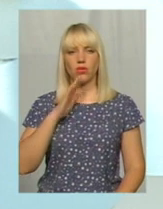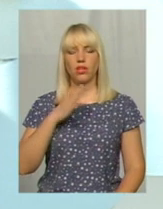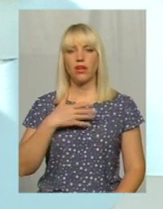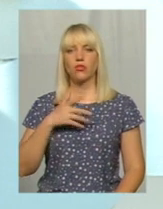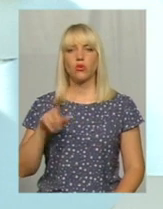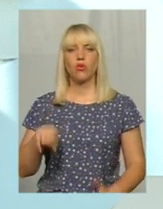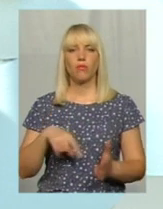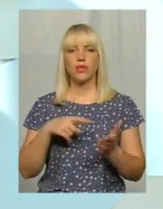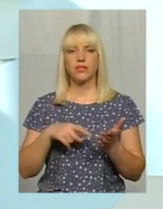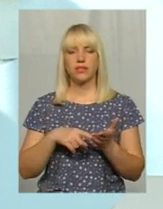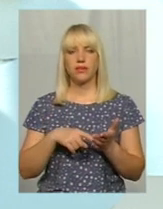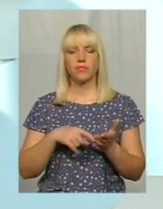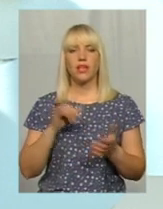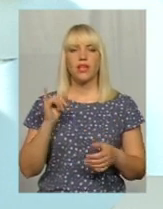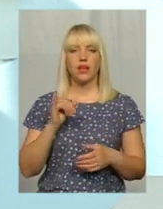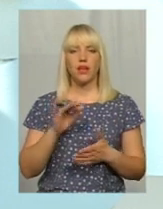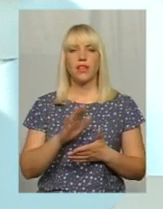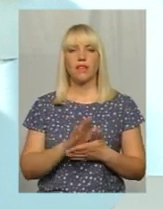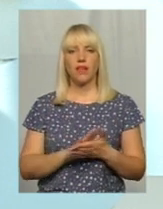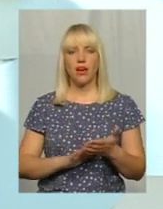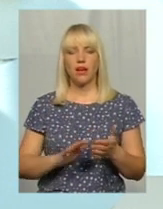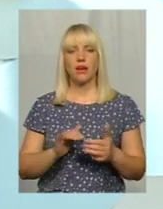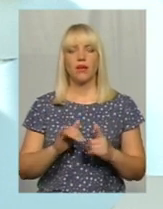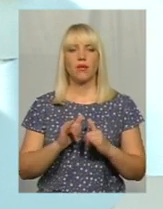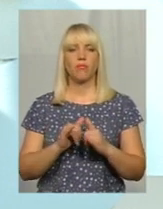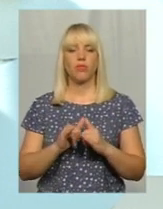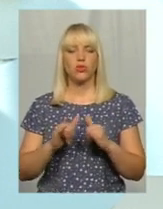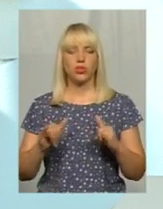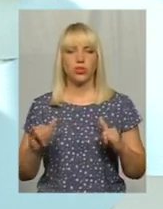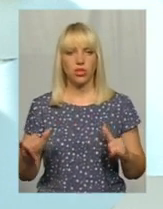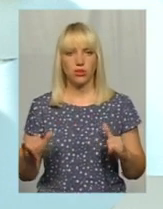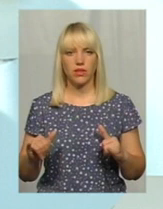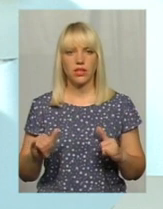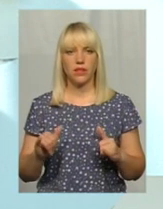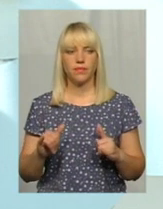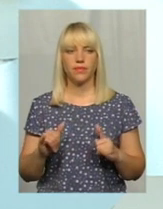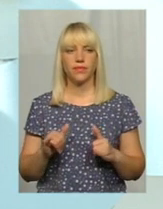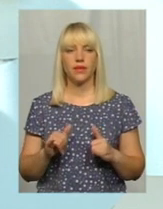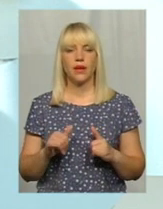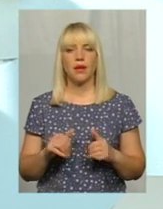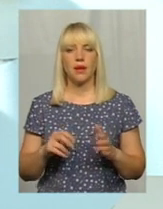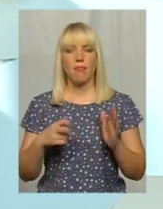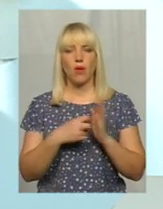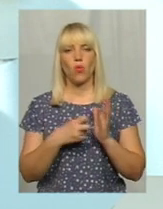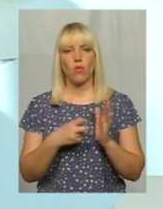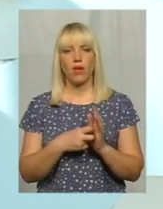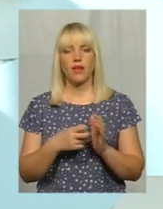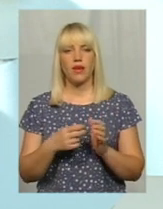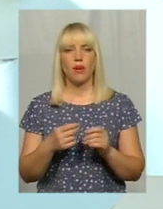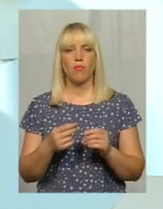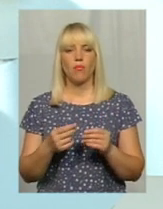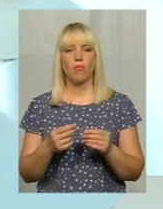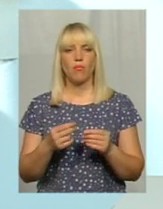І надалі поширювати, скажімо так, ці маркування продукції,